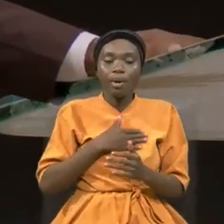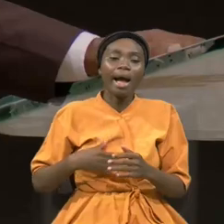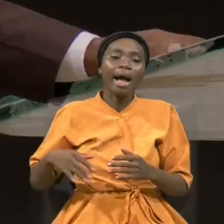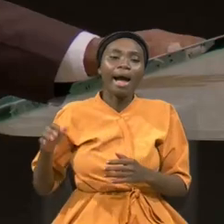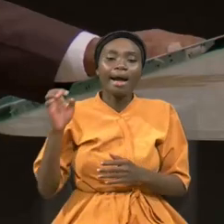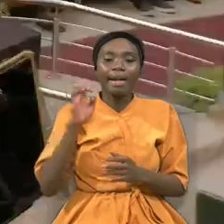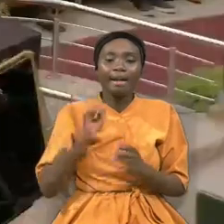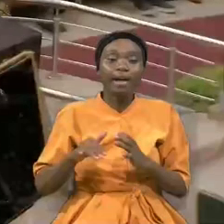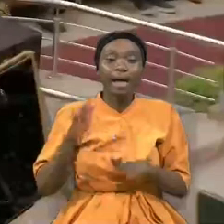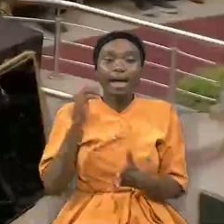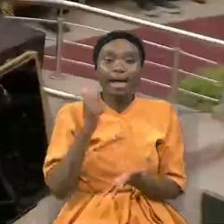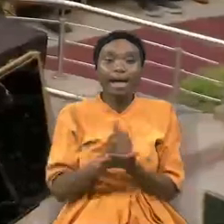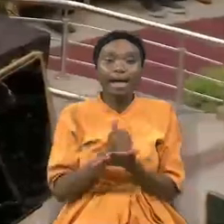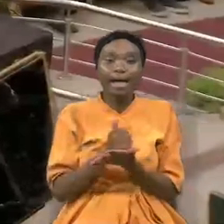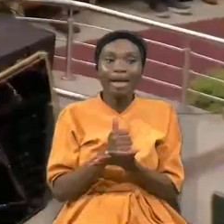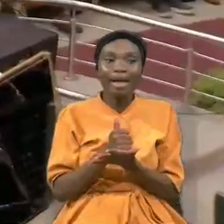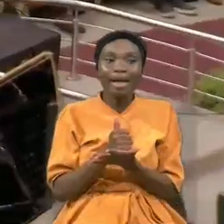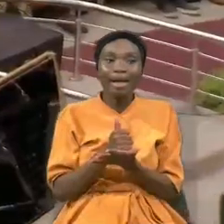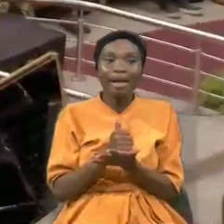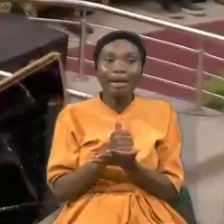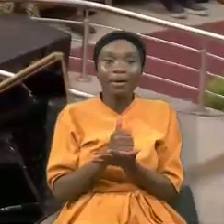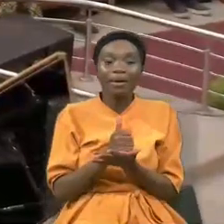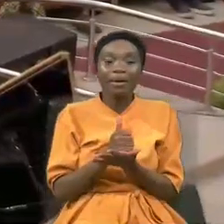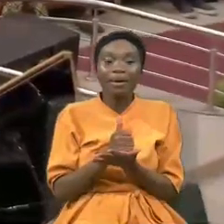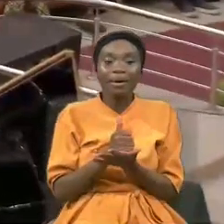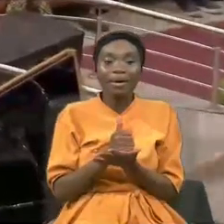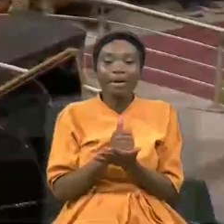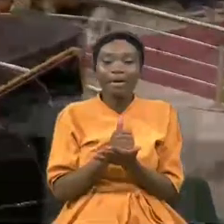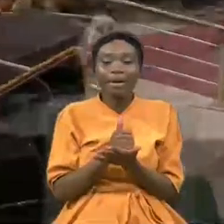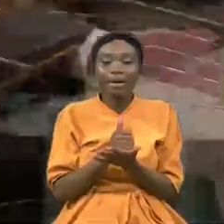temps et maintenant et dans tous les siècles. Amen.